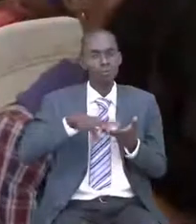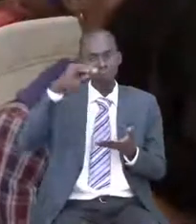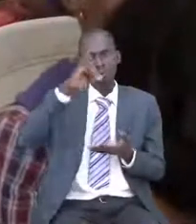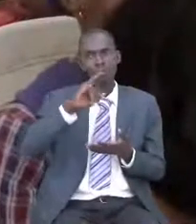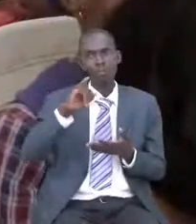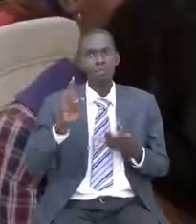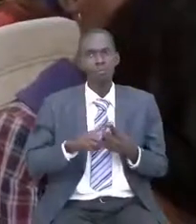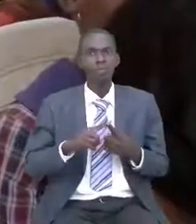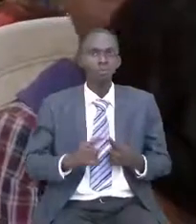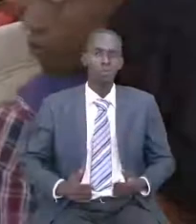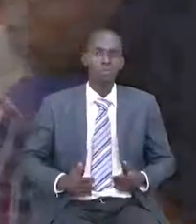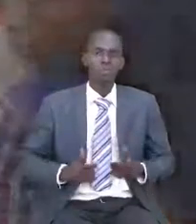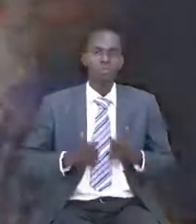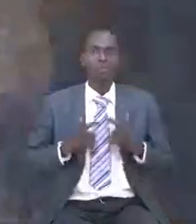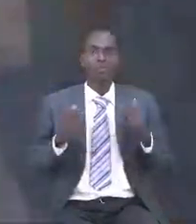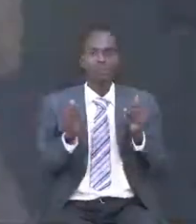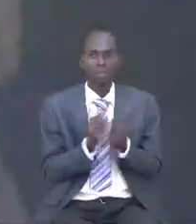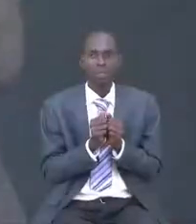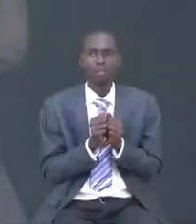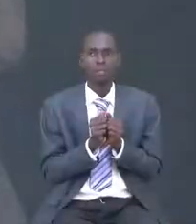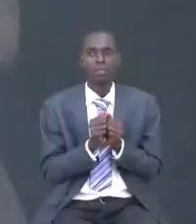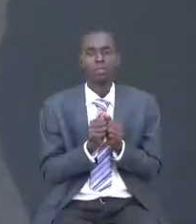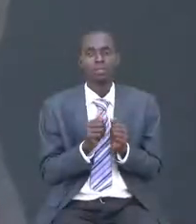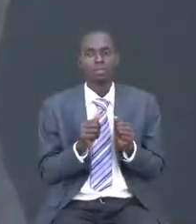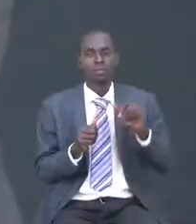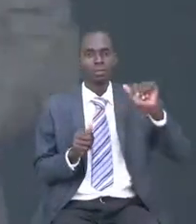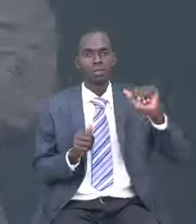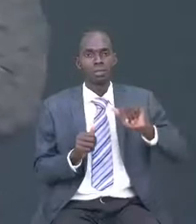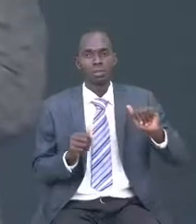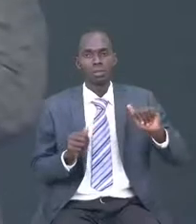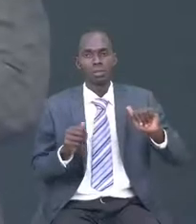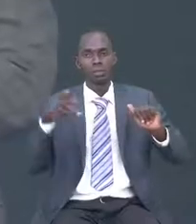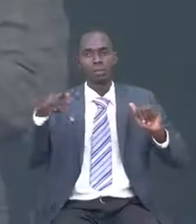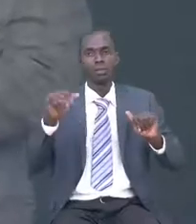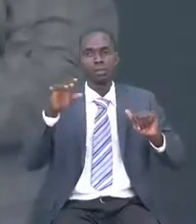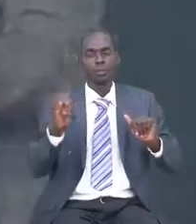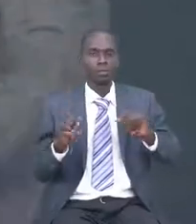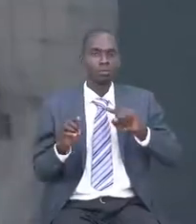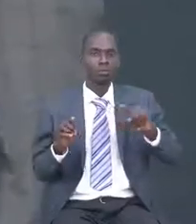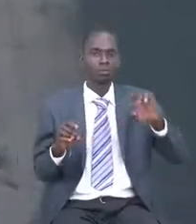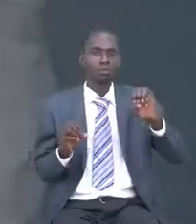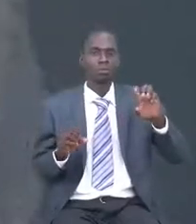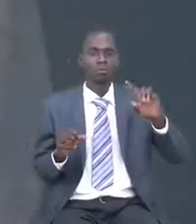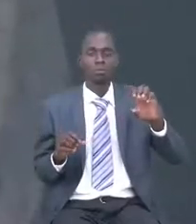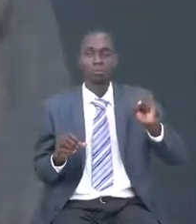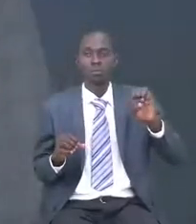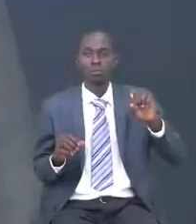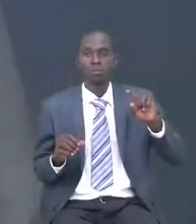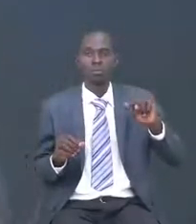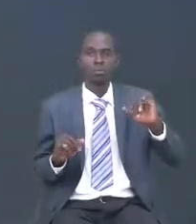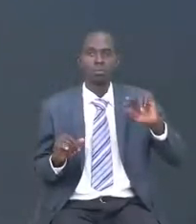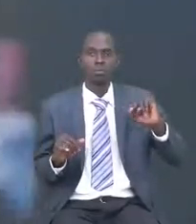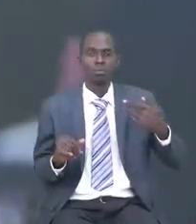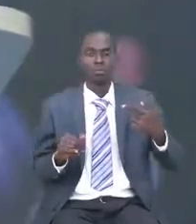vivre avec un état d'esprit de pionnier. Voyons Ésaïe